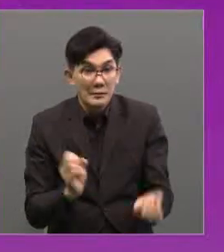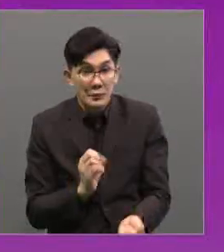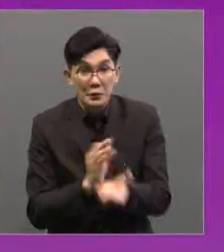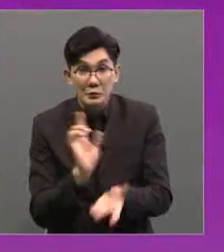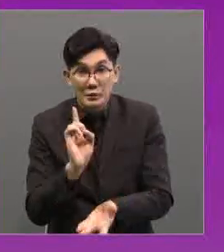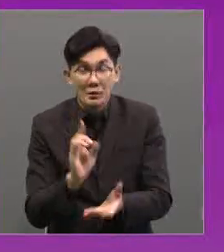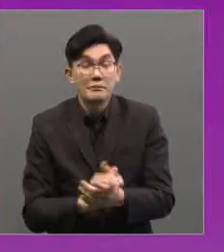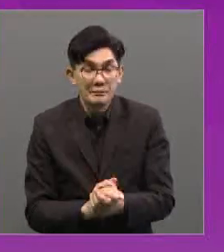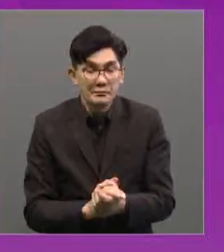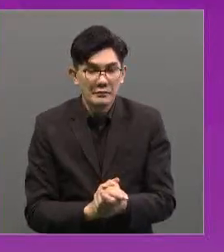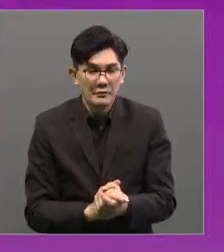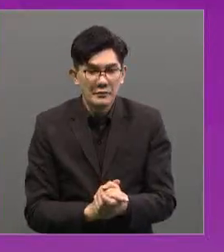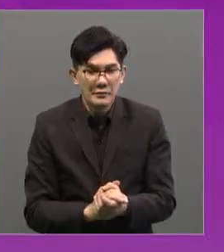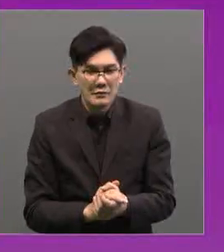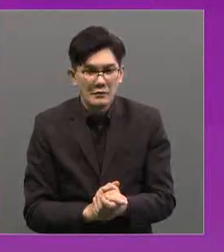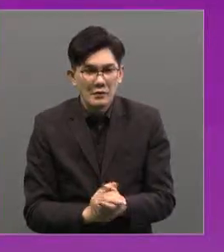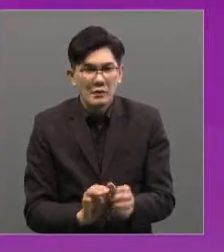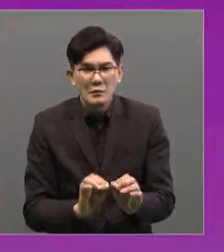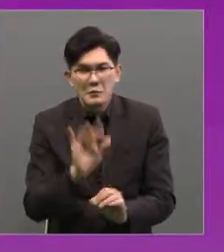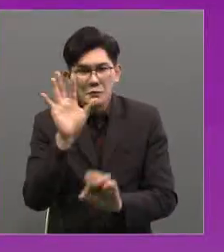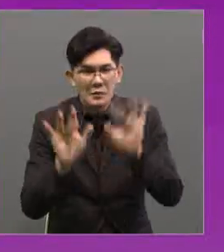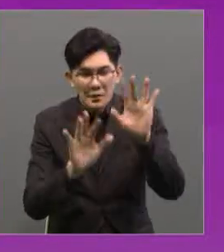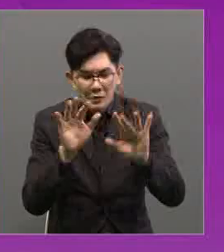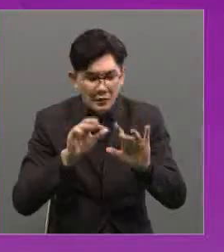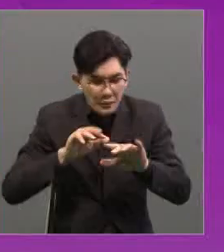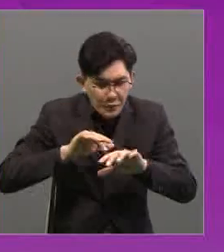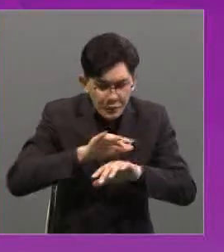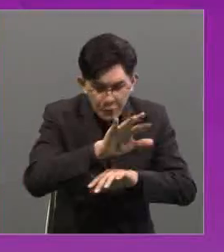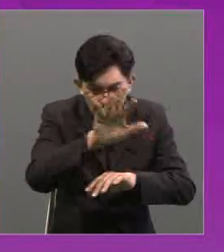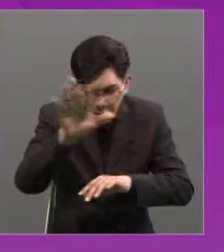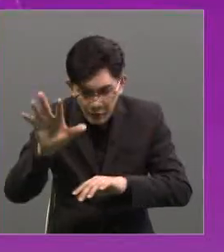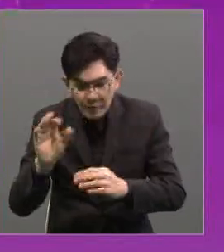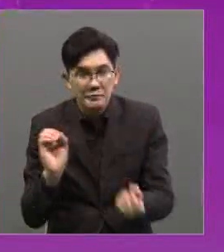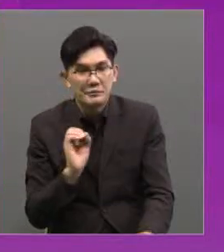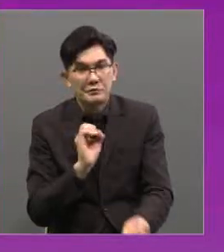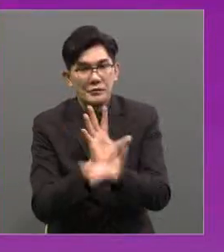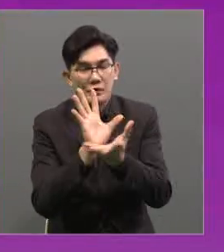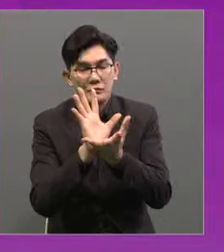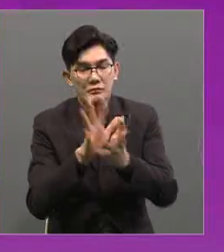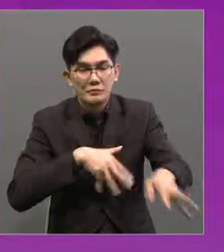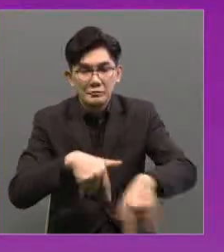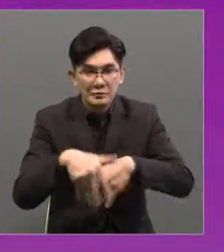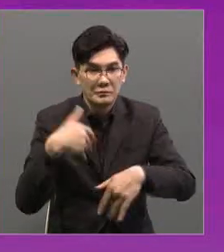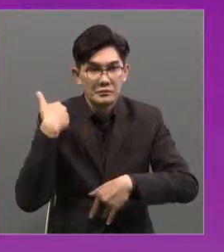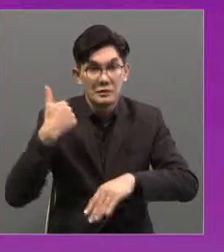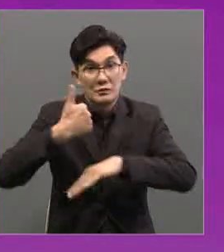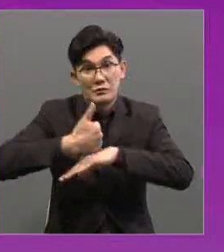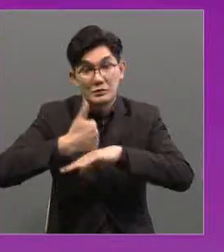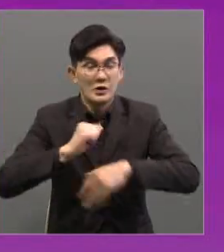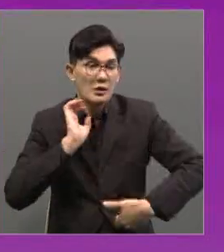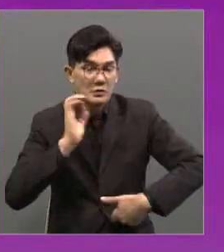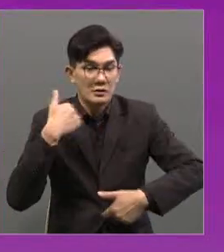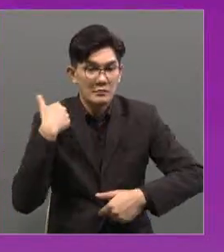กิดขึ้นมันก็คือมีควันไฟอ่ะไปส่งผลกระทบต่อพี่น้องประชาชนในพื้นที่ล่าสุดเนี่ยทางผู้ว่าราชการ